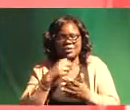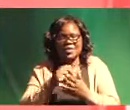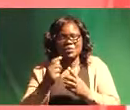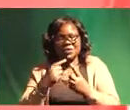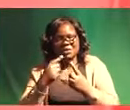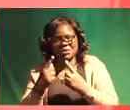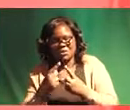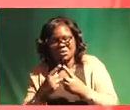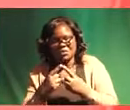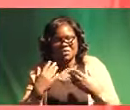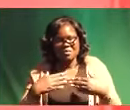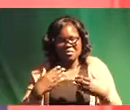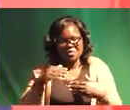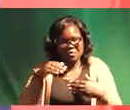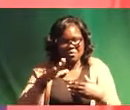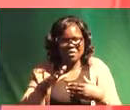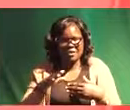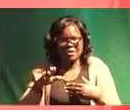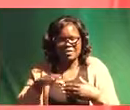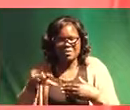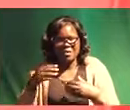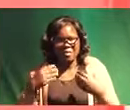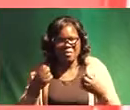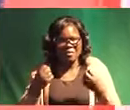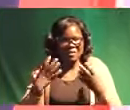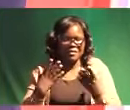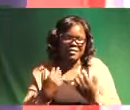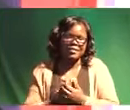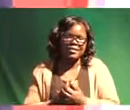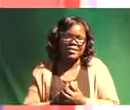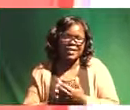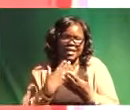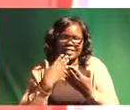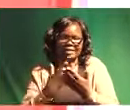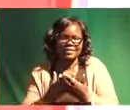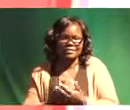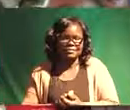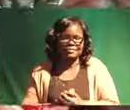kuongea na watu wako. Hii ni jeshi yako sasa. Asante sana.